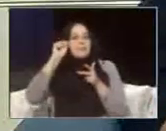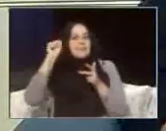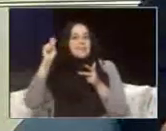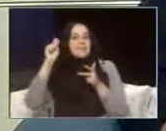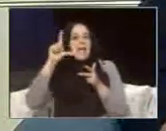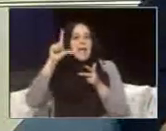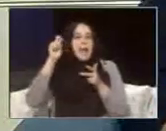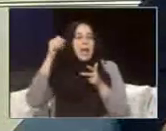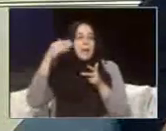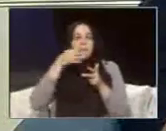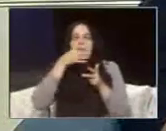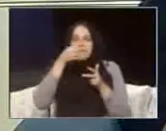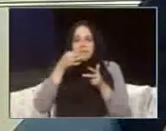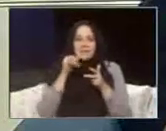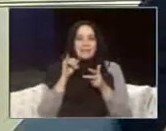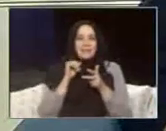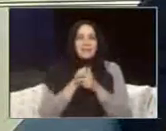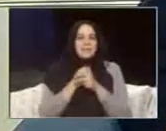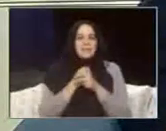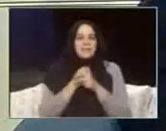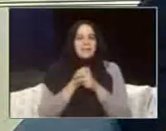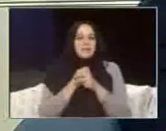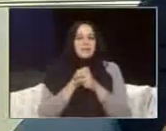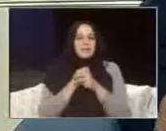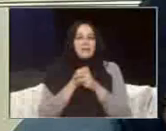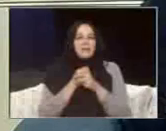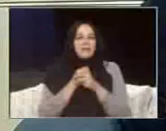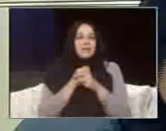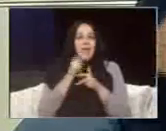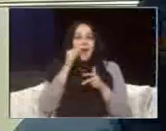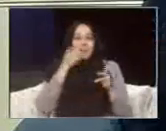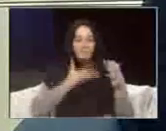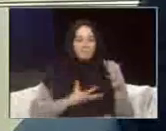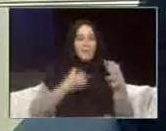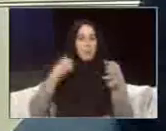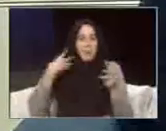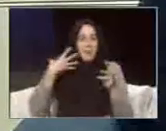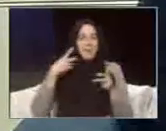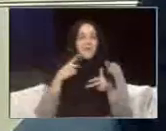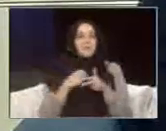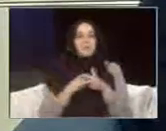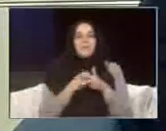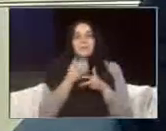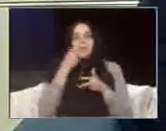يقول انا في مثلا نقول في السجود كنت نقولها في السجود